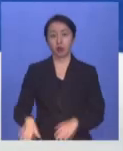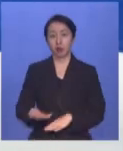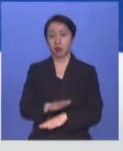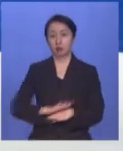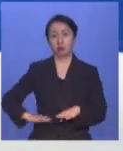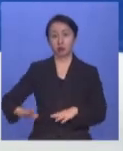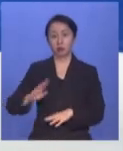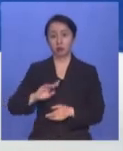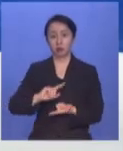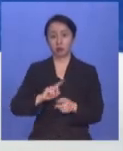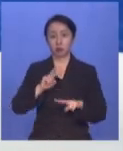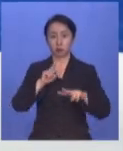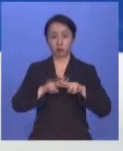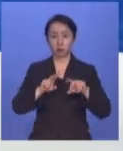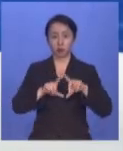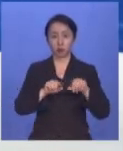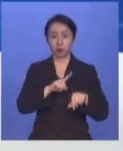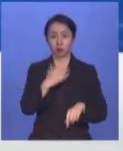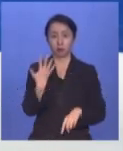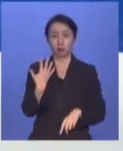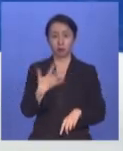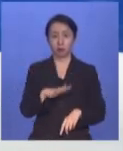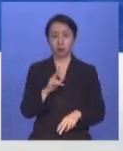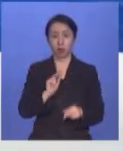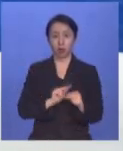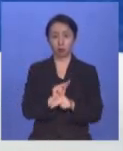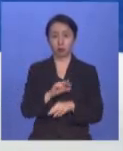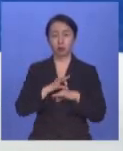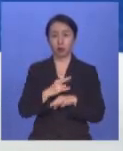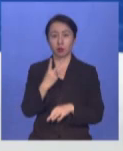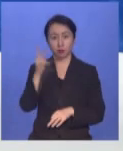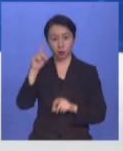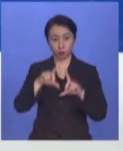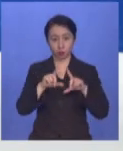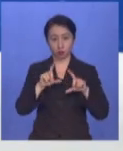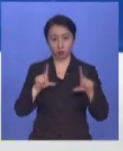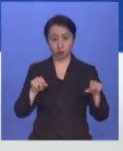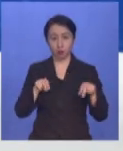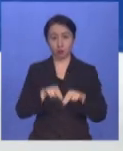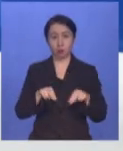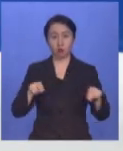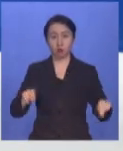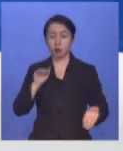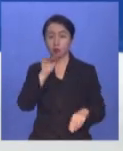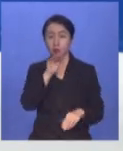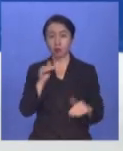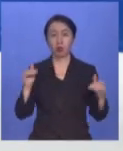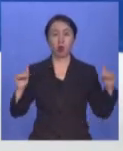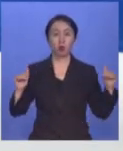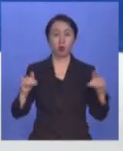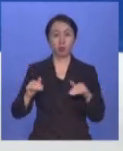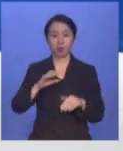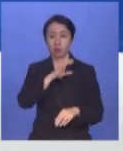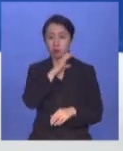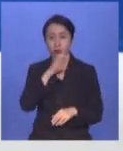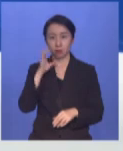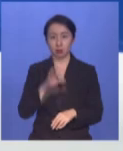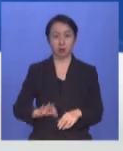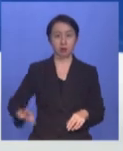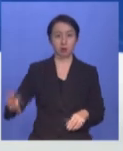На территории исправительного учреждения номер 50 обучение проводят два учебных заведения. Это Петропавловский профессиональный колледж